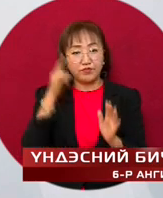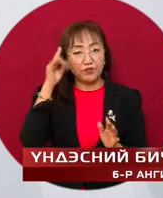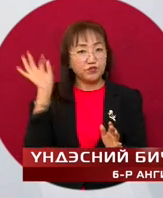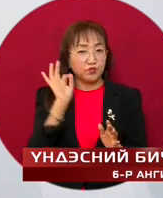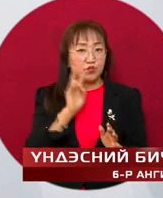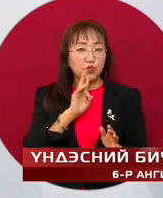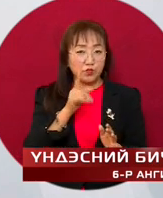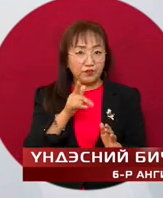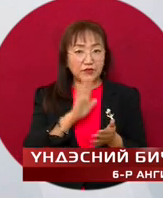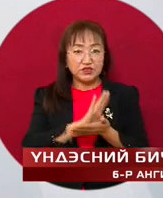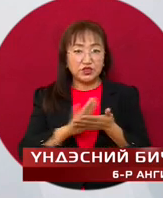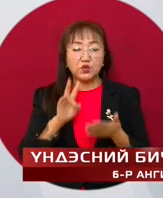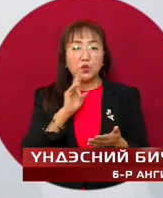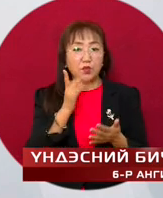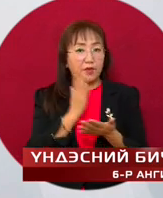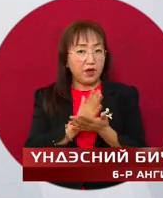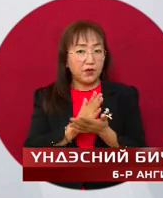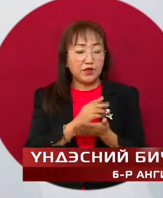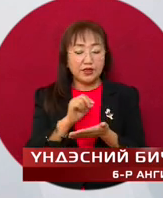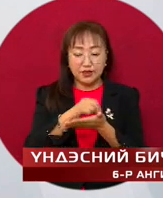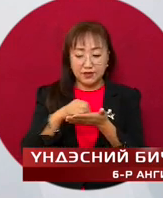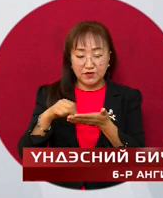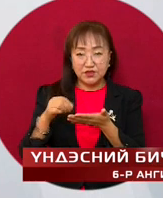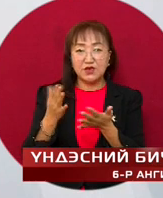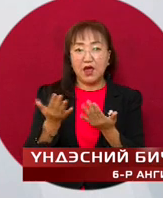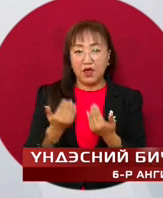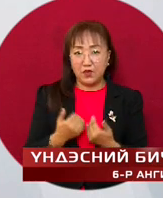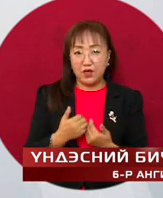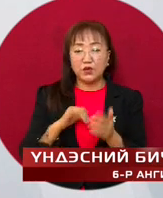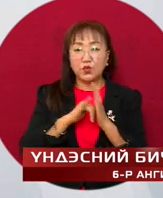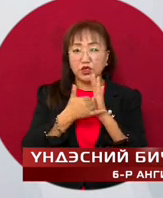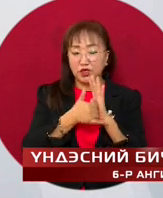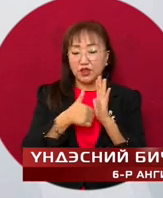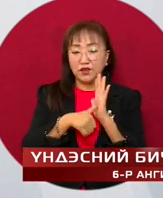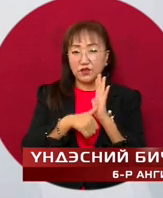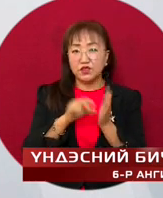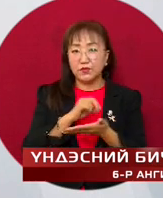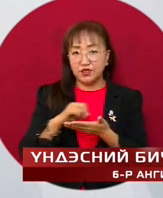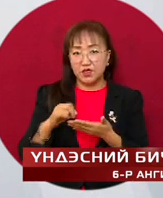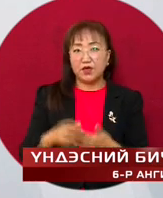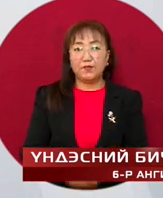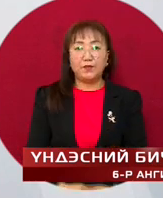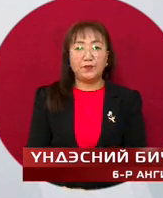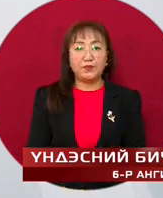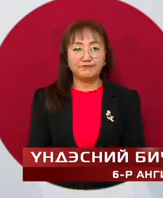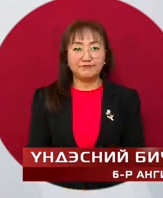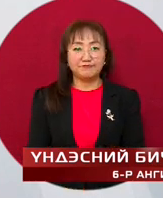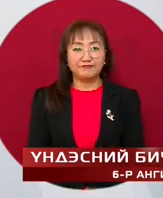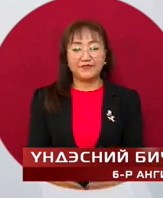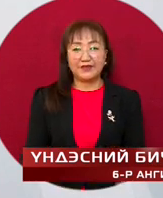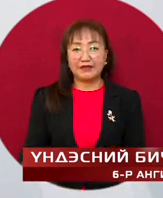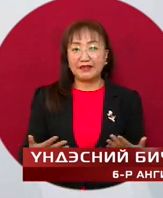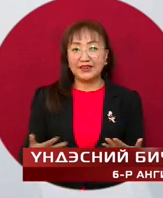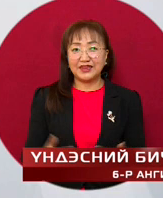гэж бодож байгаа үг байвал тэмдэглэж аваад утгыг нь дэвтэртээ бичээрэй. За эхийг уншия. Залах